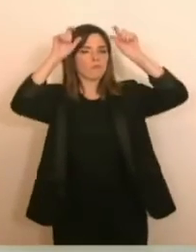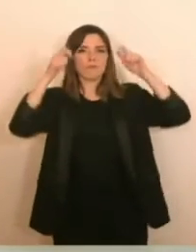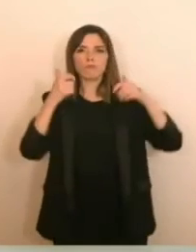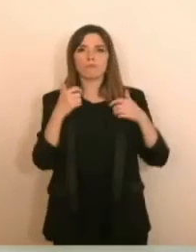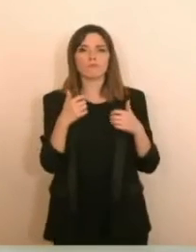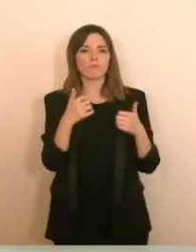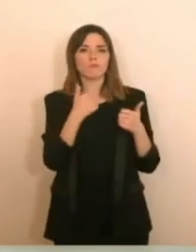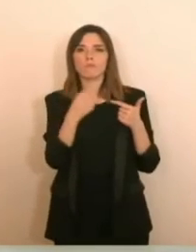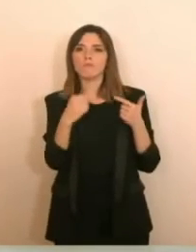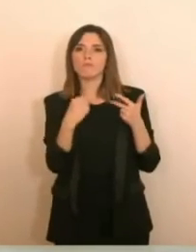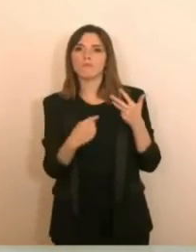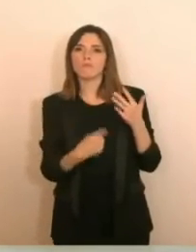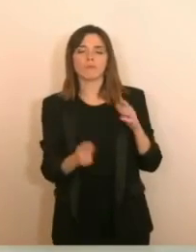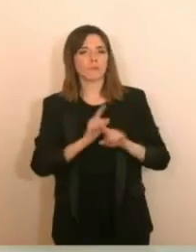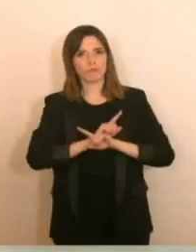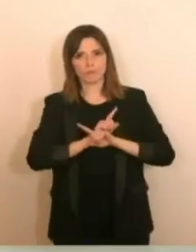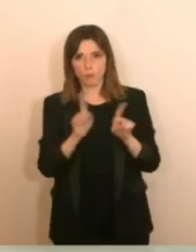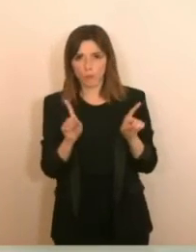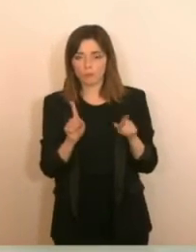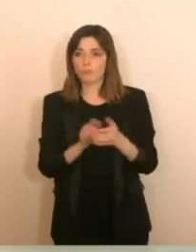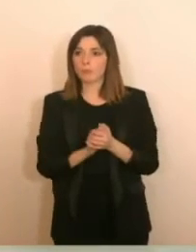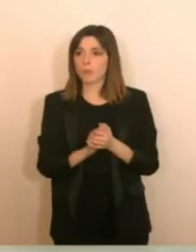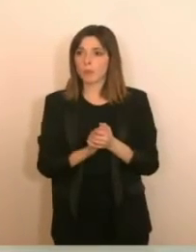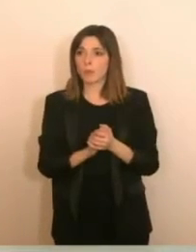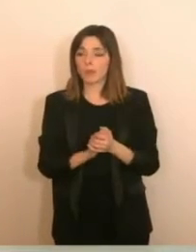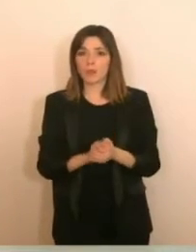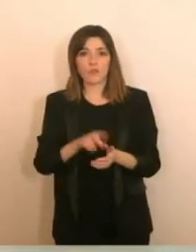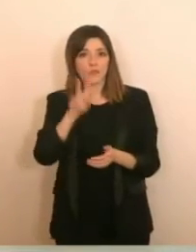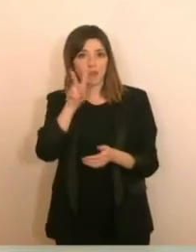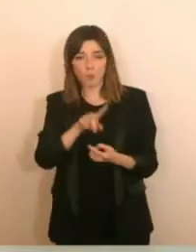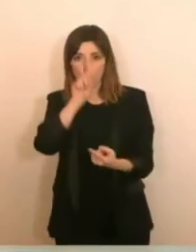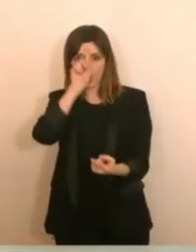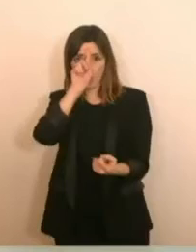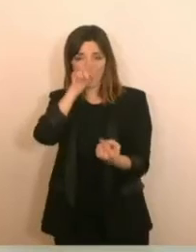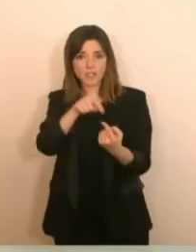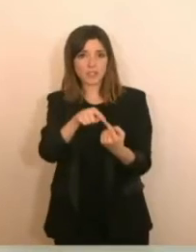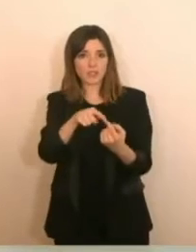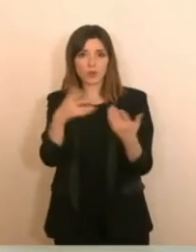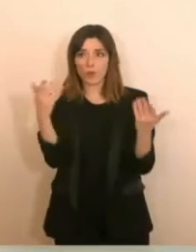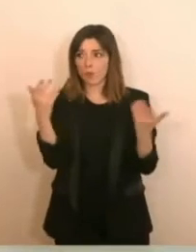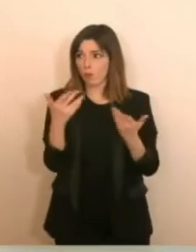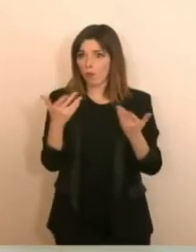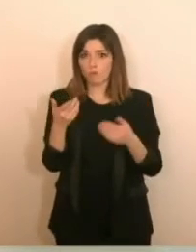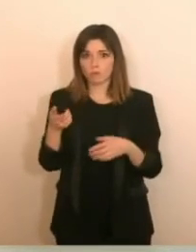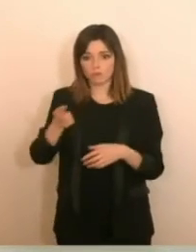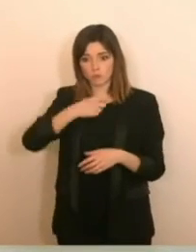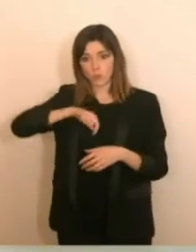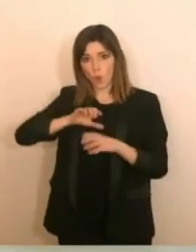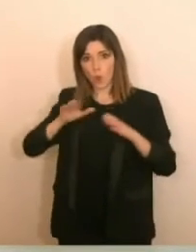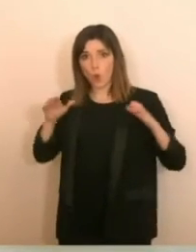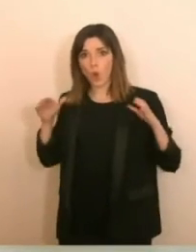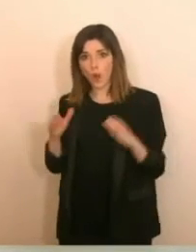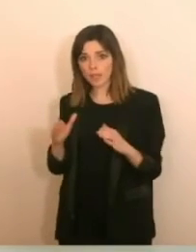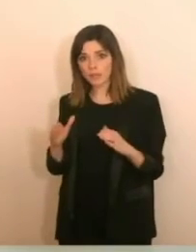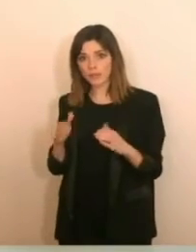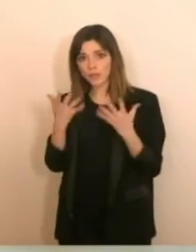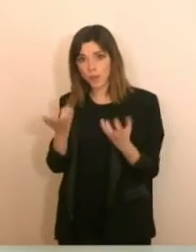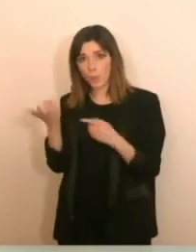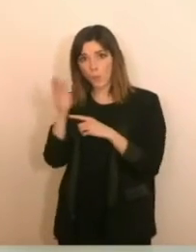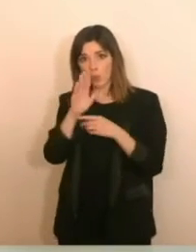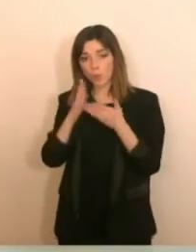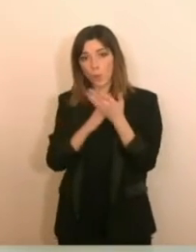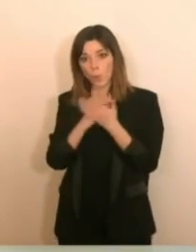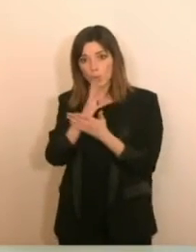c'est ce qui m'intéresse ce qui nous intéresse tous ici pourquoi on est là ce soir en bord de seine pour vous parler de notre projet de notre vision pour on sait pas ce qu'on a envie d'agir